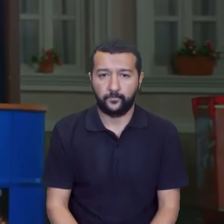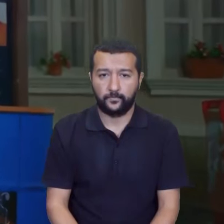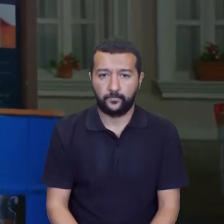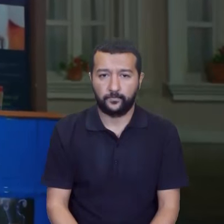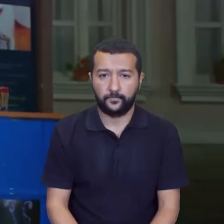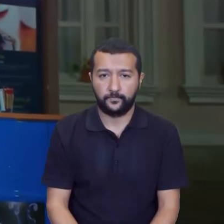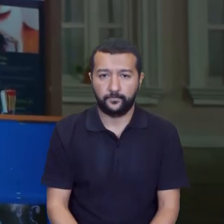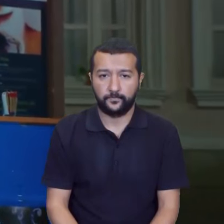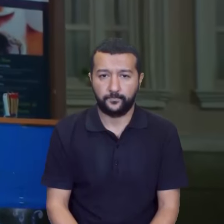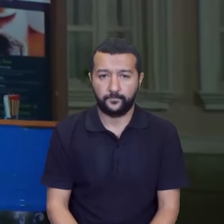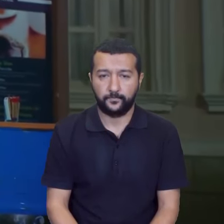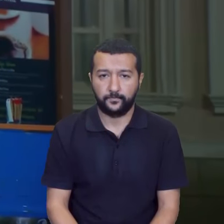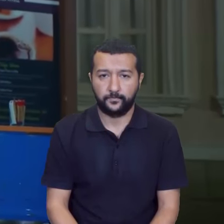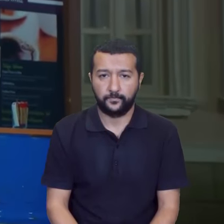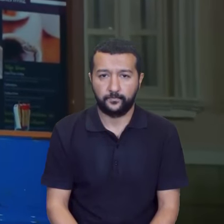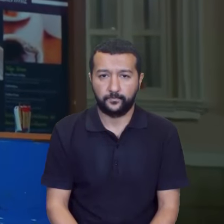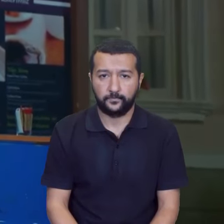Şener'in telefonu.